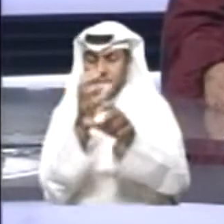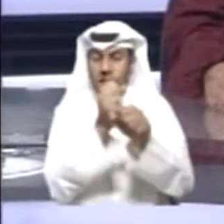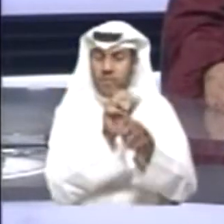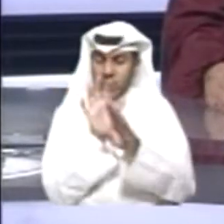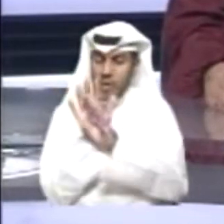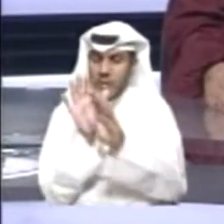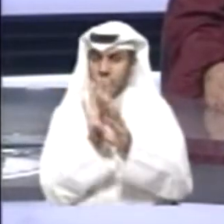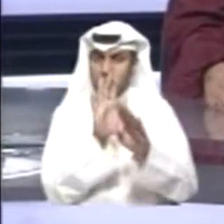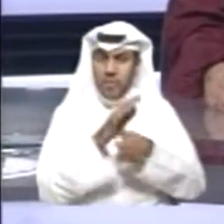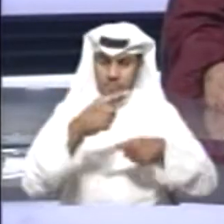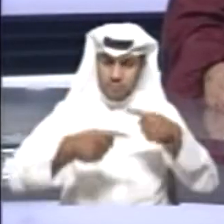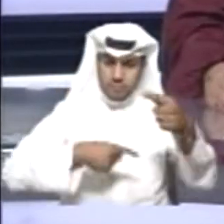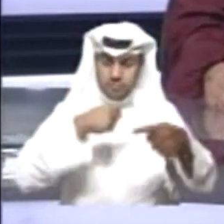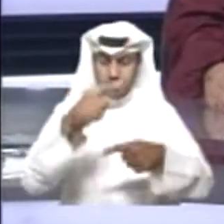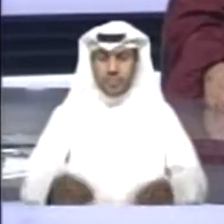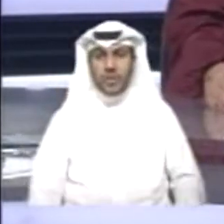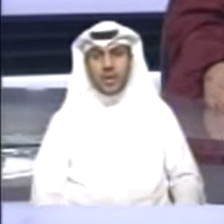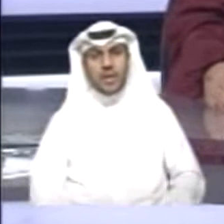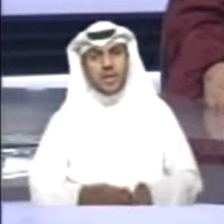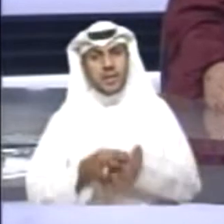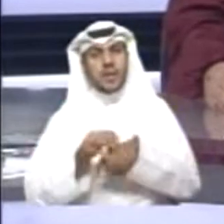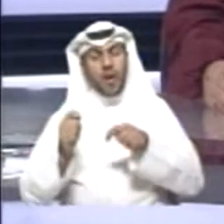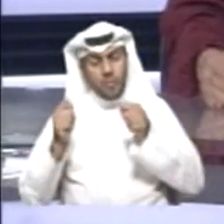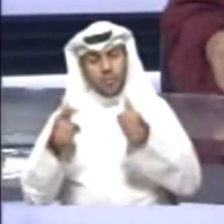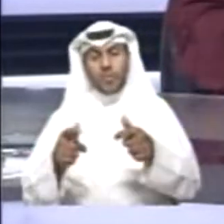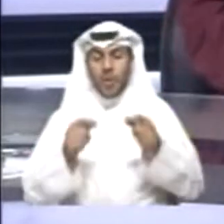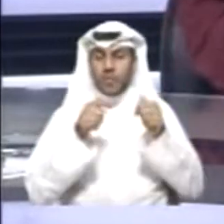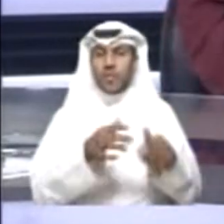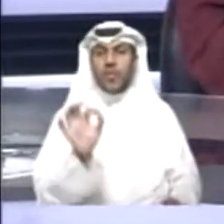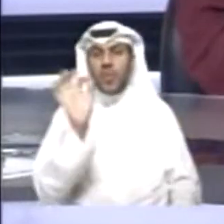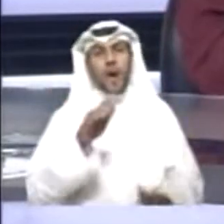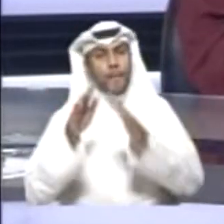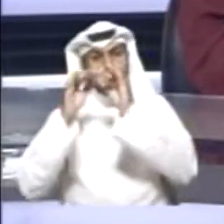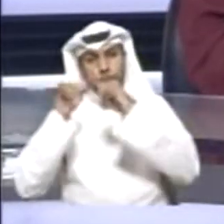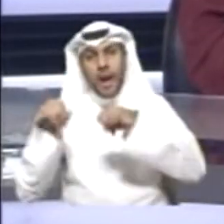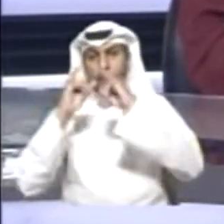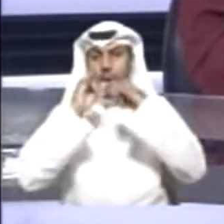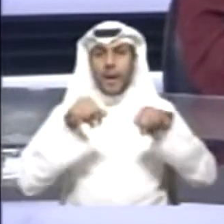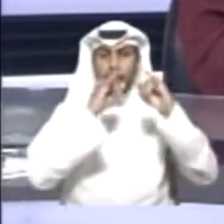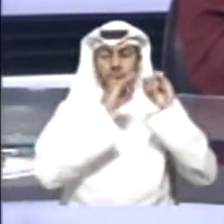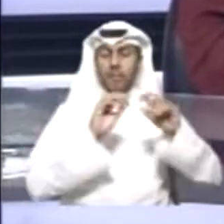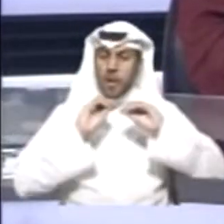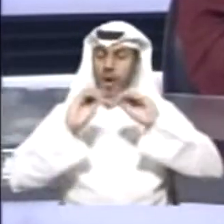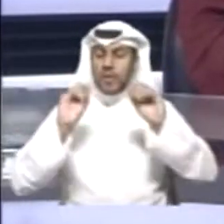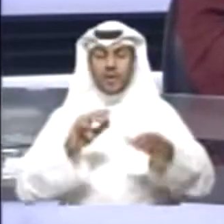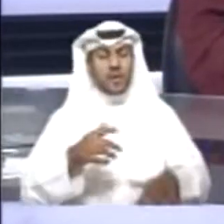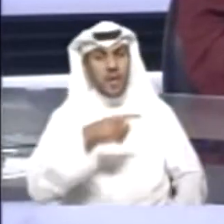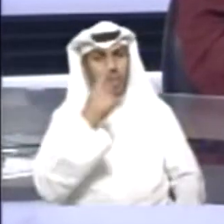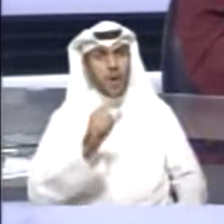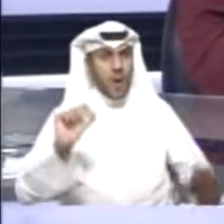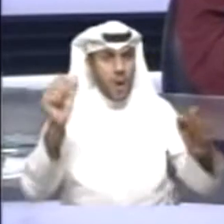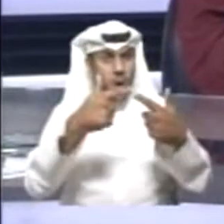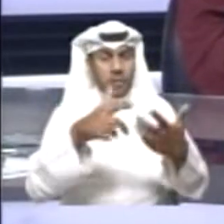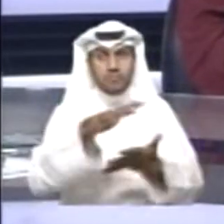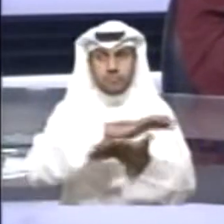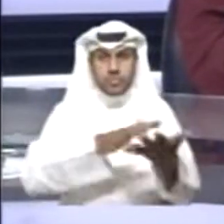للنازحين، حيث يستمر تدفق مساعداتها الإنسانية إلى مخيمات اللاجئين والنازحين في مناطق النزاعات المسلحة والتي